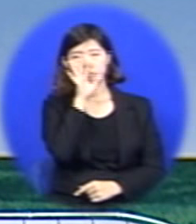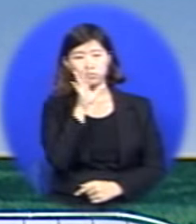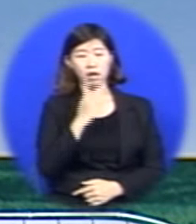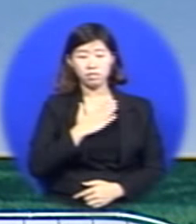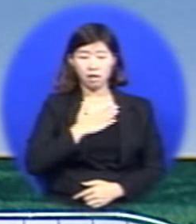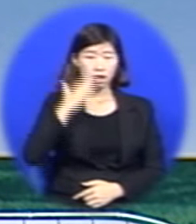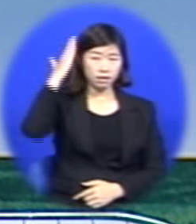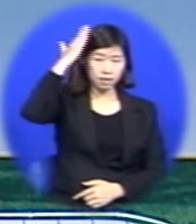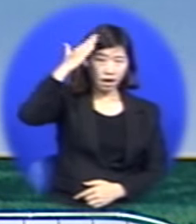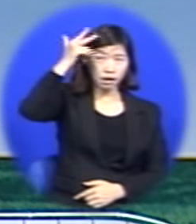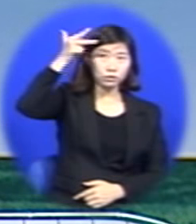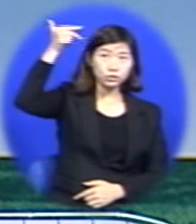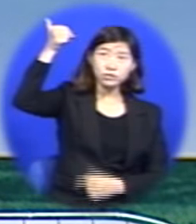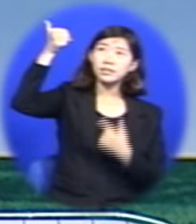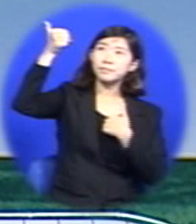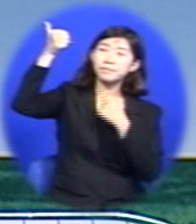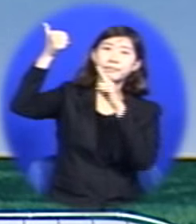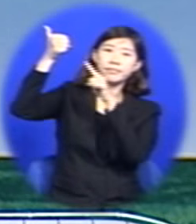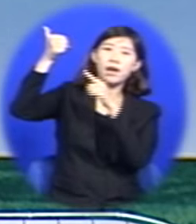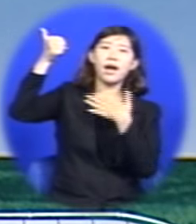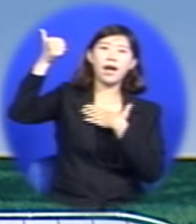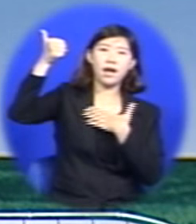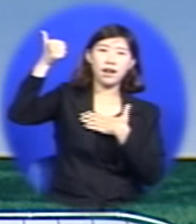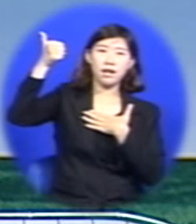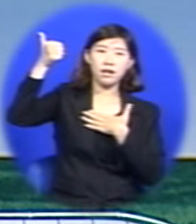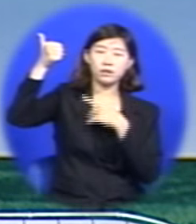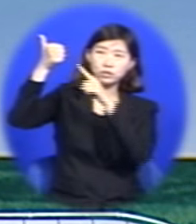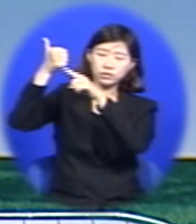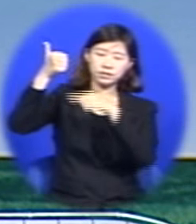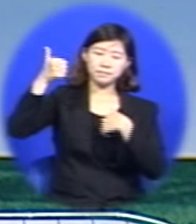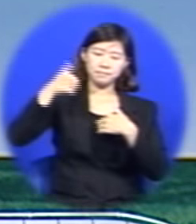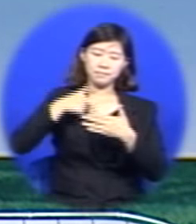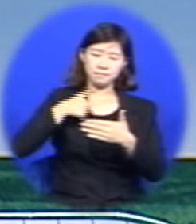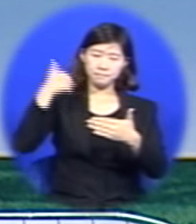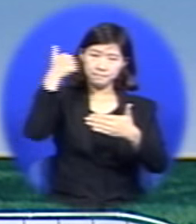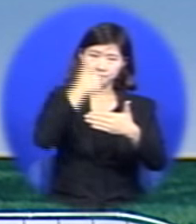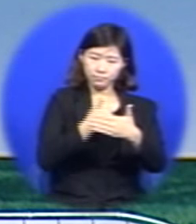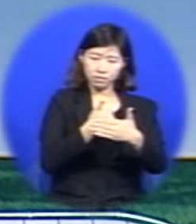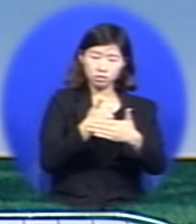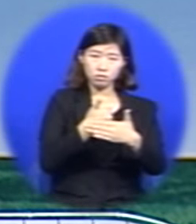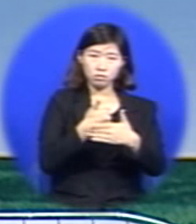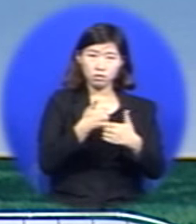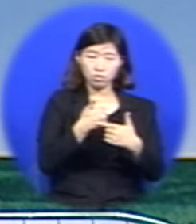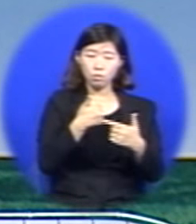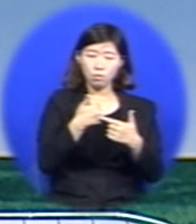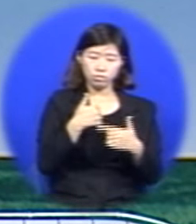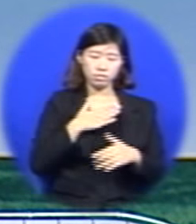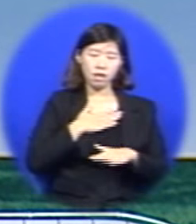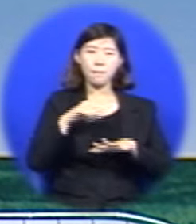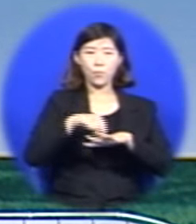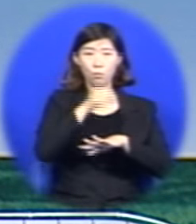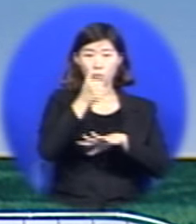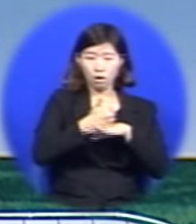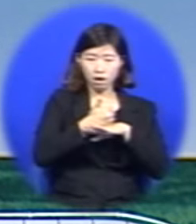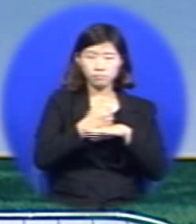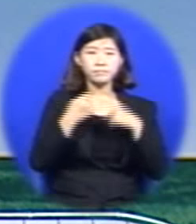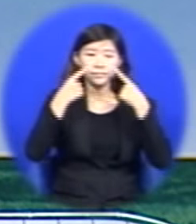알고 그 주님이 내 안에 계시고 그 예수님이 나의 왕 되신 것이 분명한 사람만이